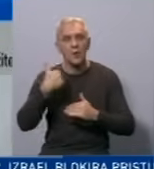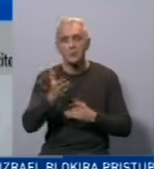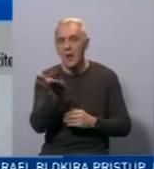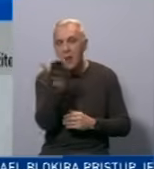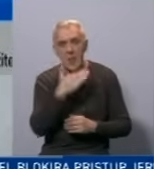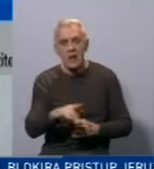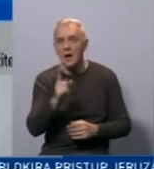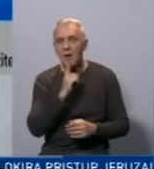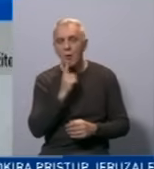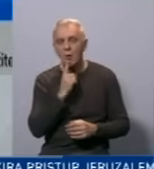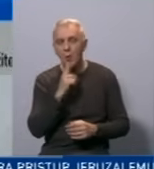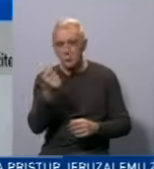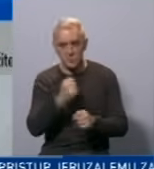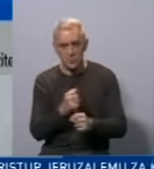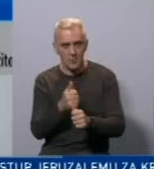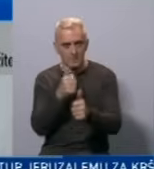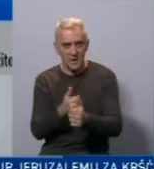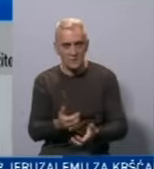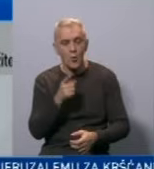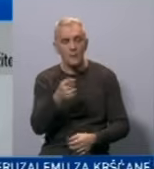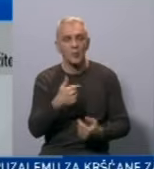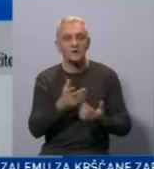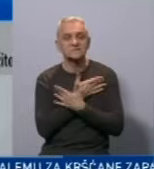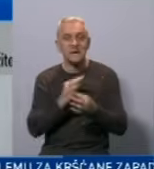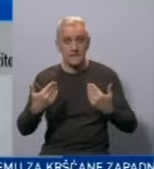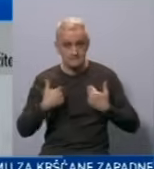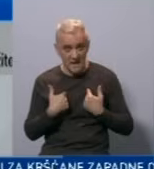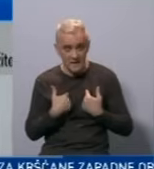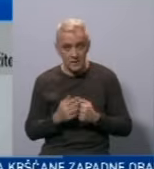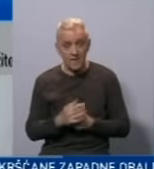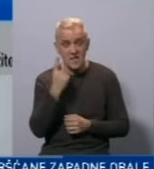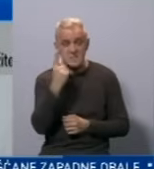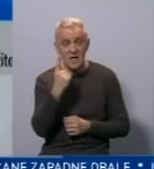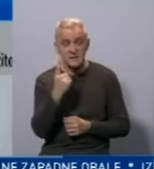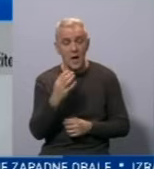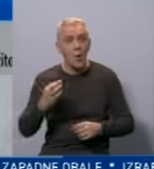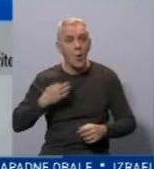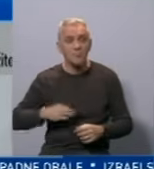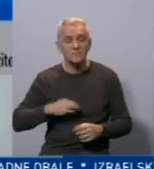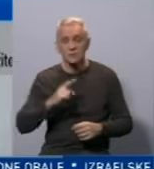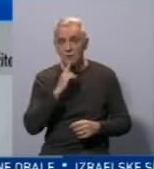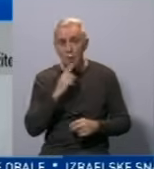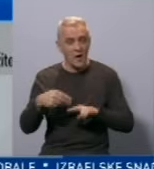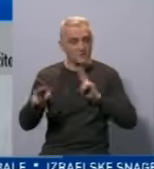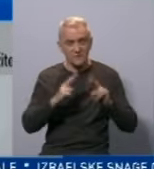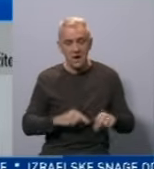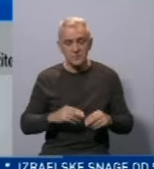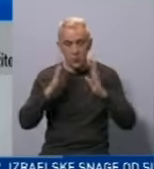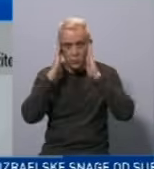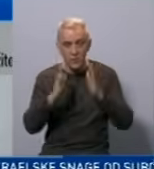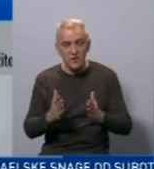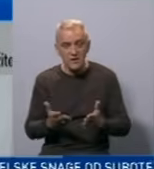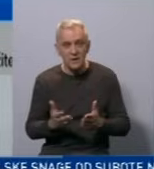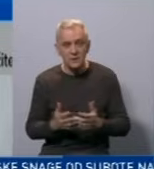ko da ga primjenjuje. Ovo je za mene jedna obaveza koja će vratiti povjerenje,